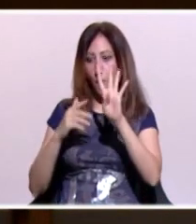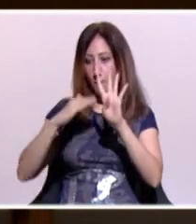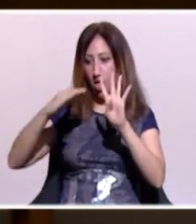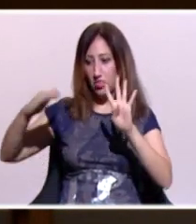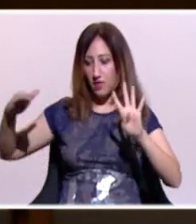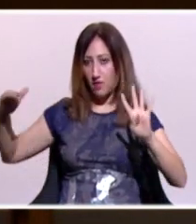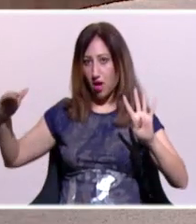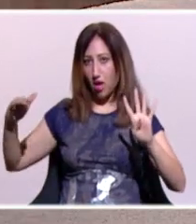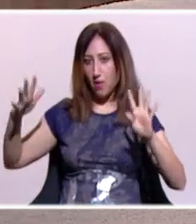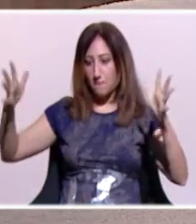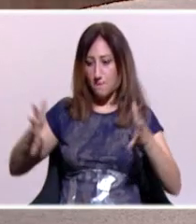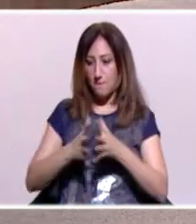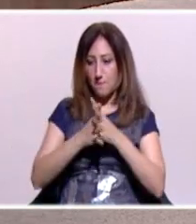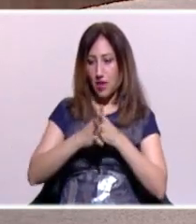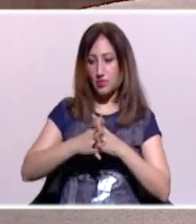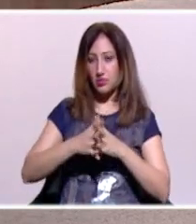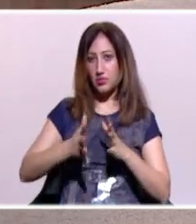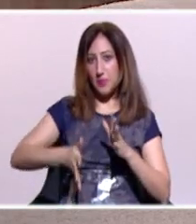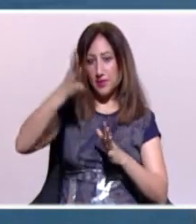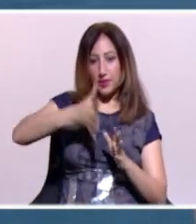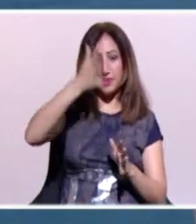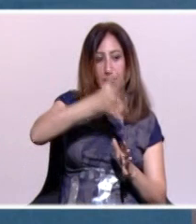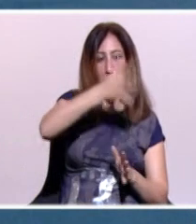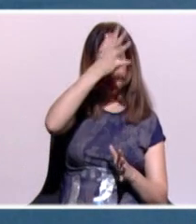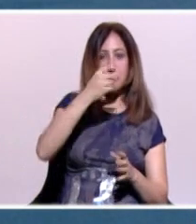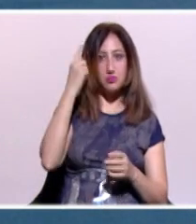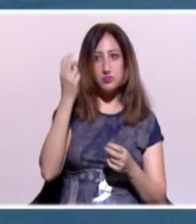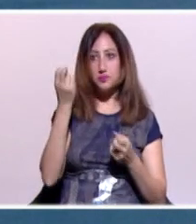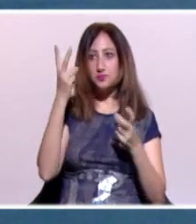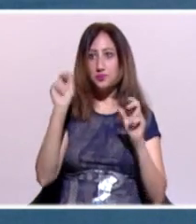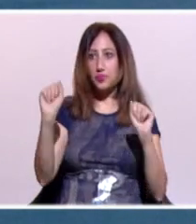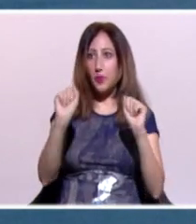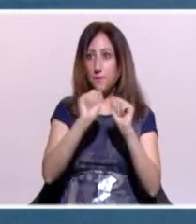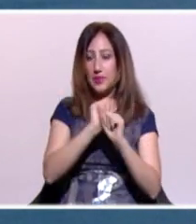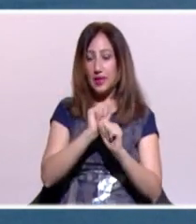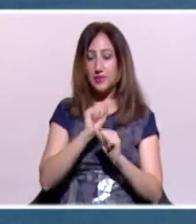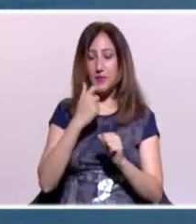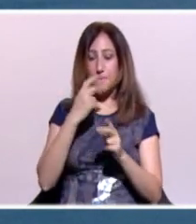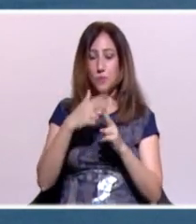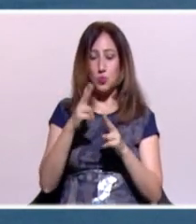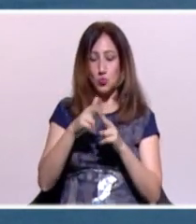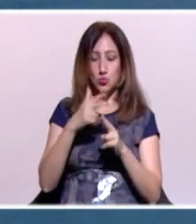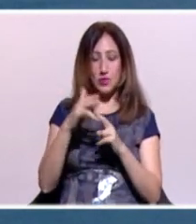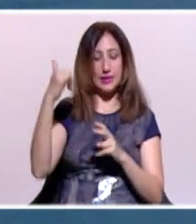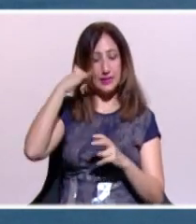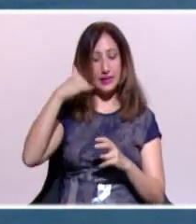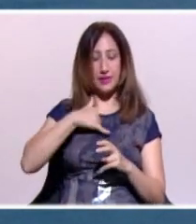كبروا؟ طبعا، وده اساس المسلسل. فكره المسلسل لما قالها لي الاستاذ عبد الرحيم في